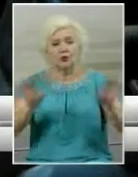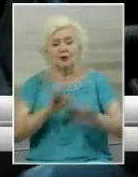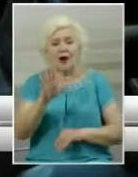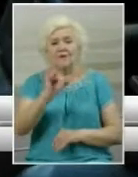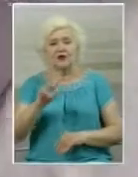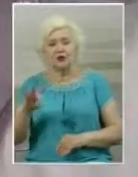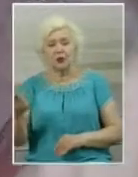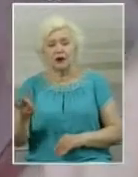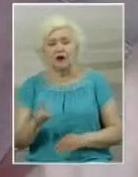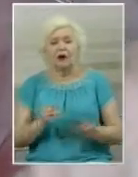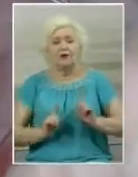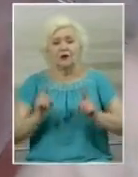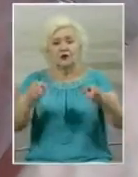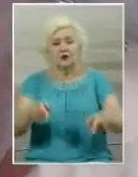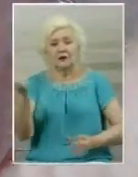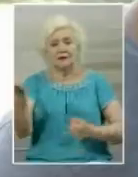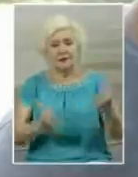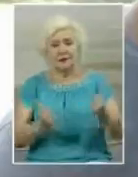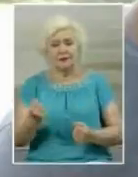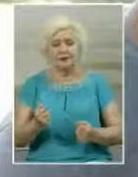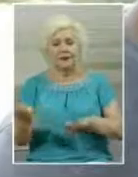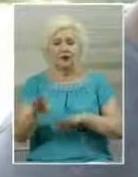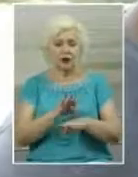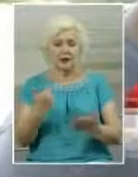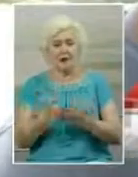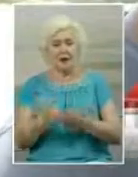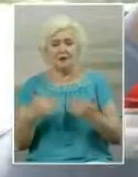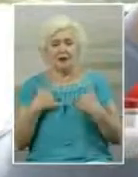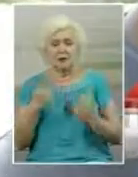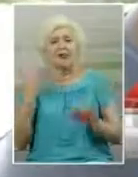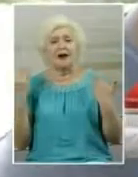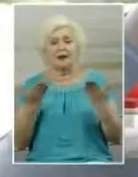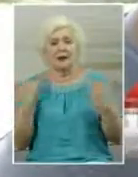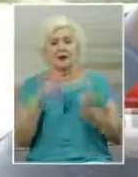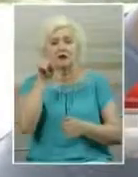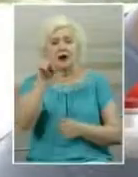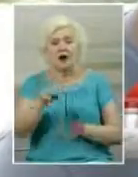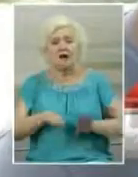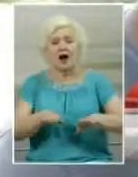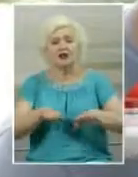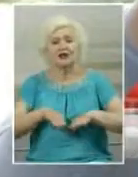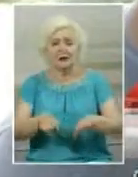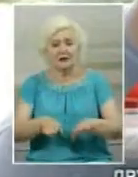Віктор. Врешті влаштувався водієм. Жені, наприклад, було легше, тому що швеї,